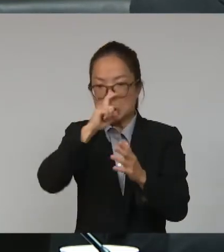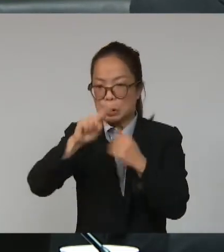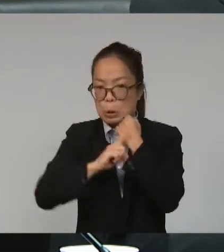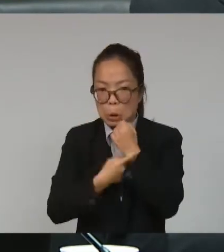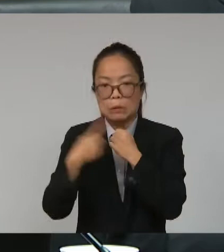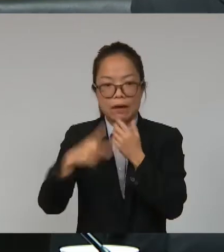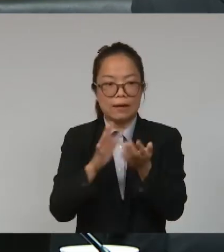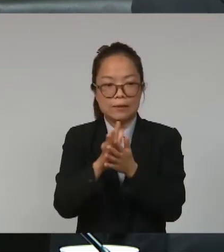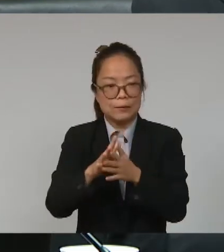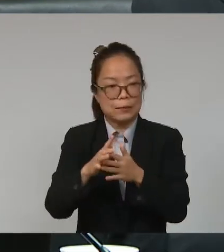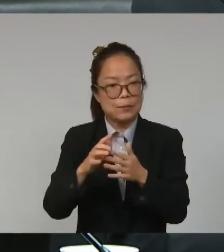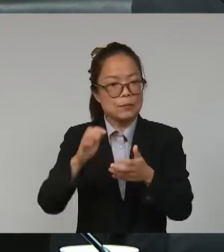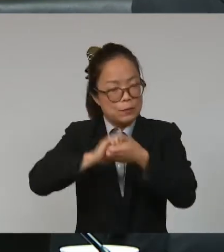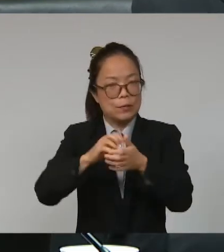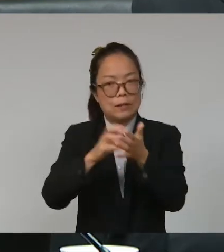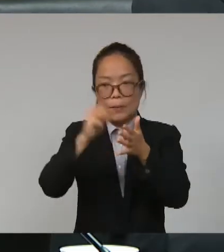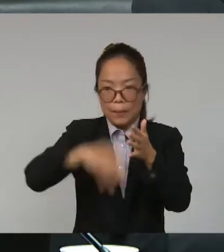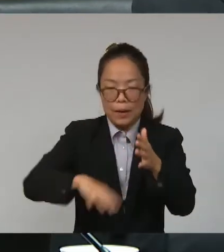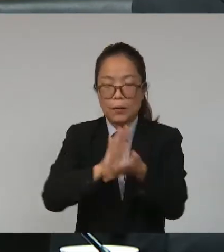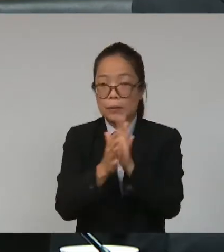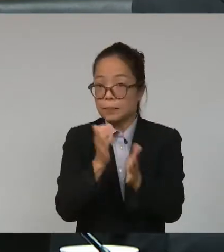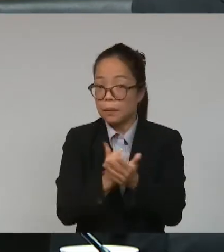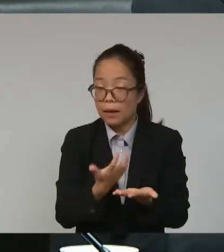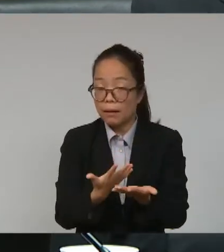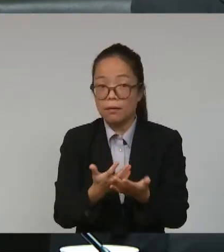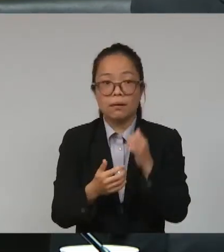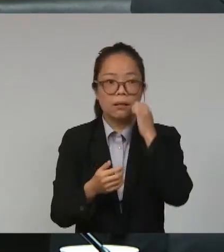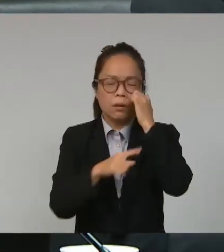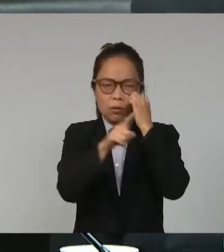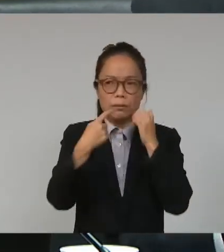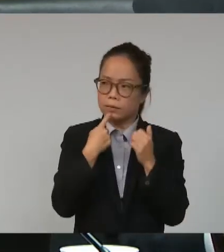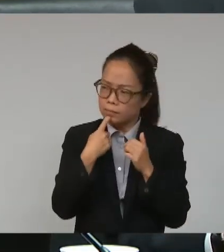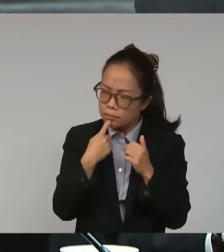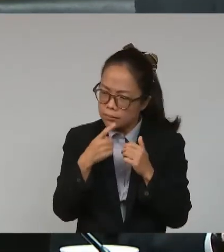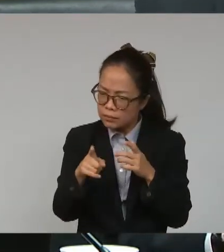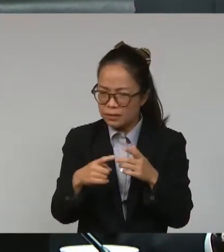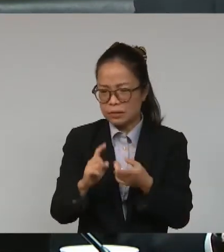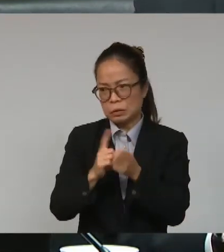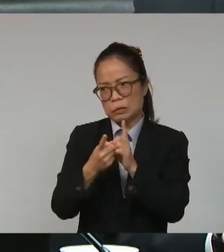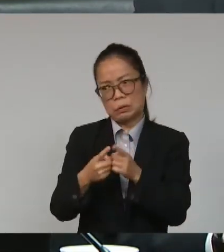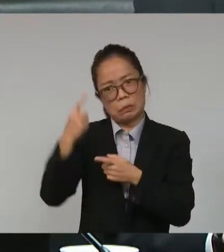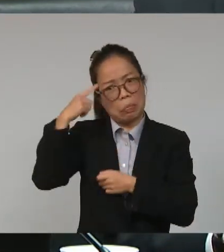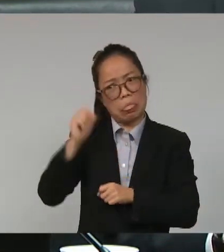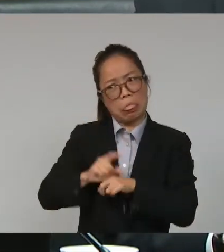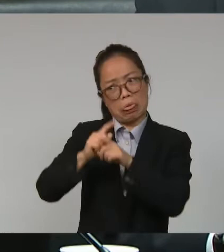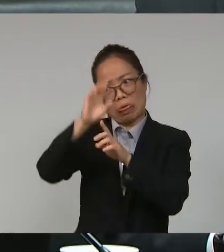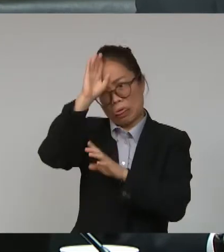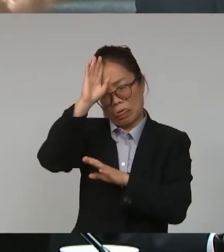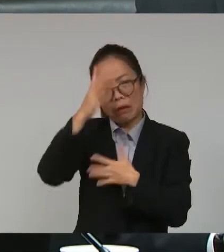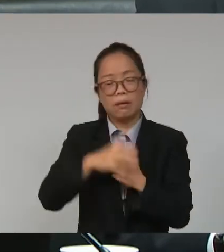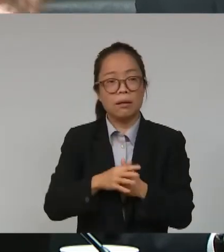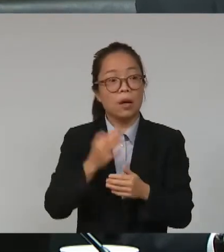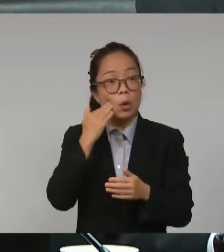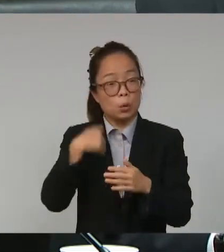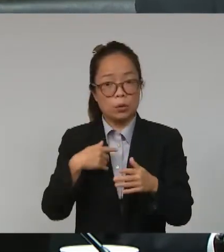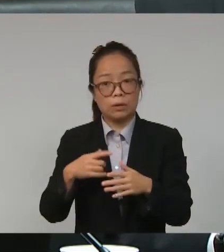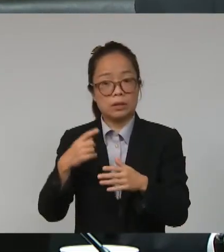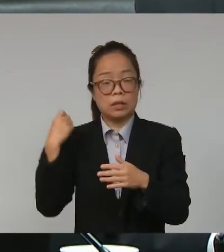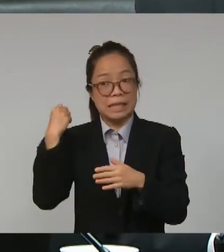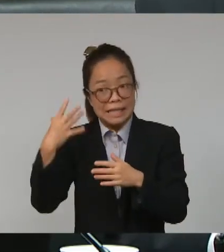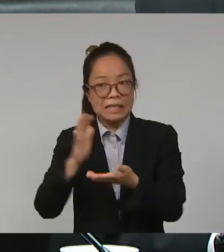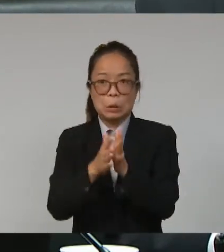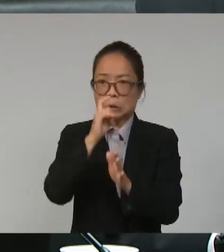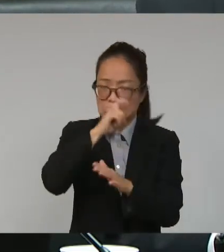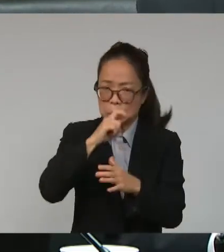个其实我们在回答贵会的疑问的时候，我们都觉得有点欲加之罪，何患无辞的问题啊。因为我想，不管是创制或者是